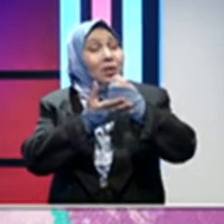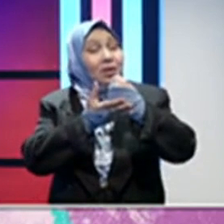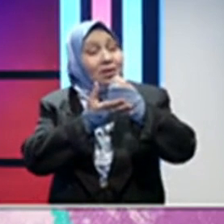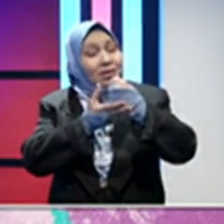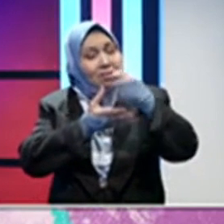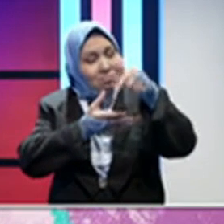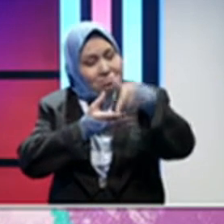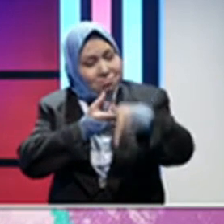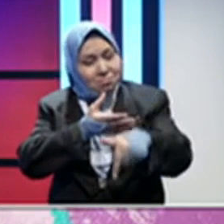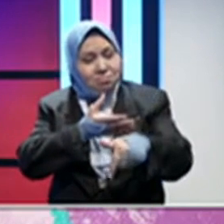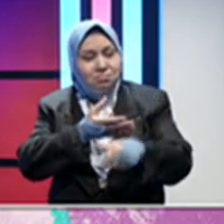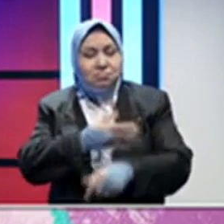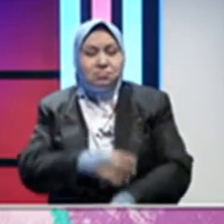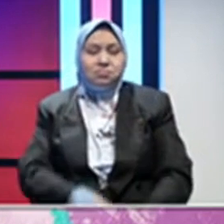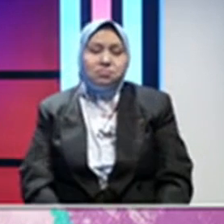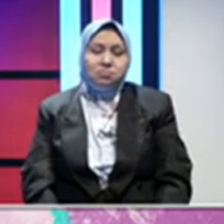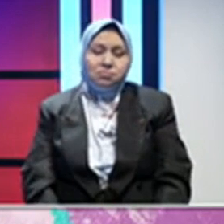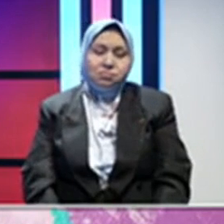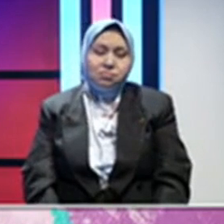ينصرونه